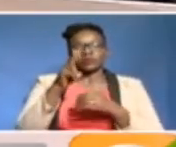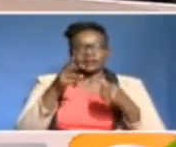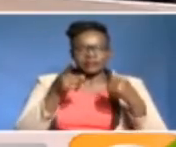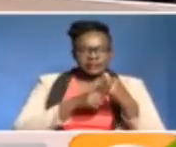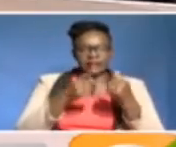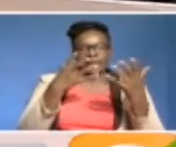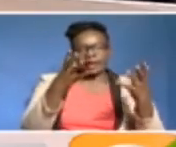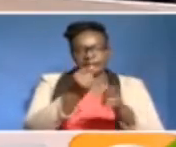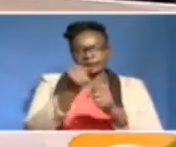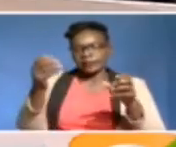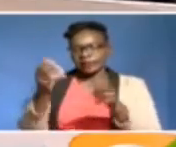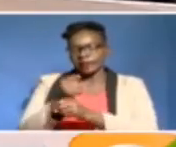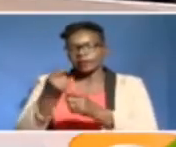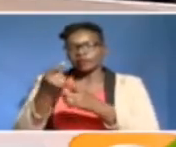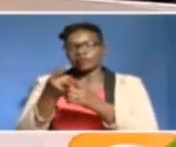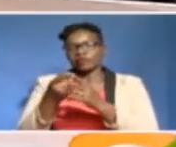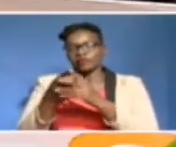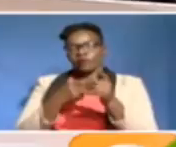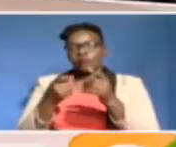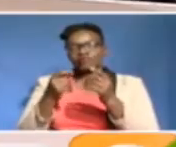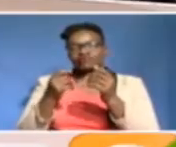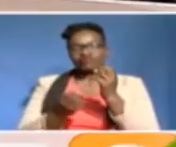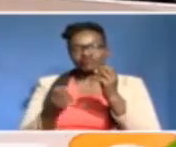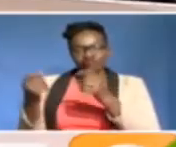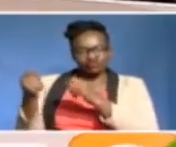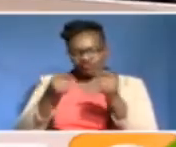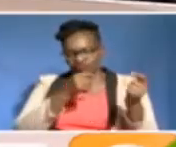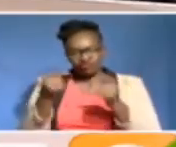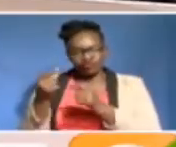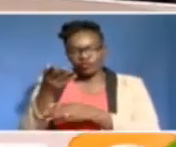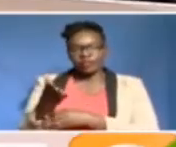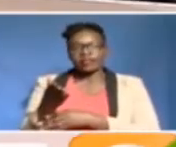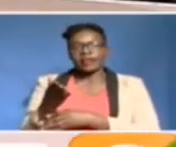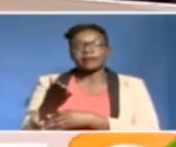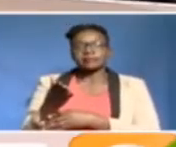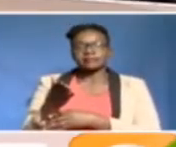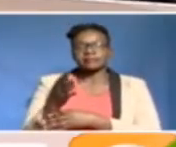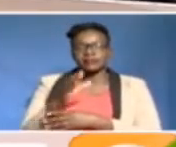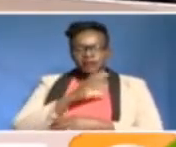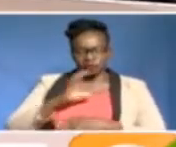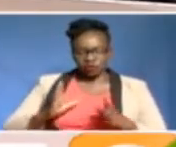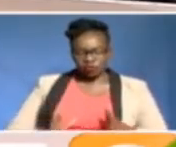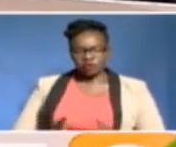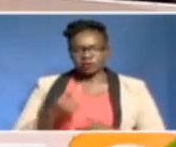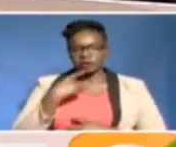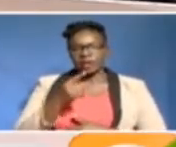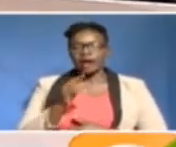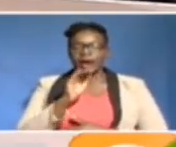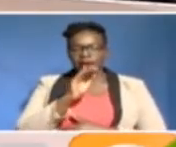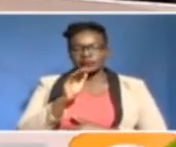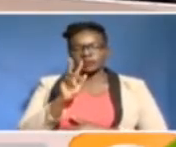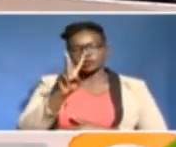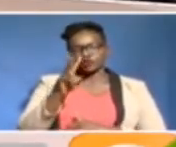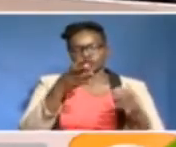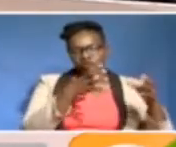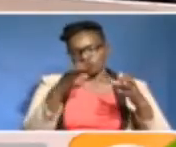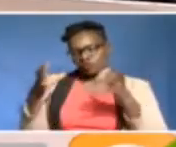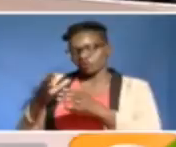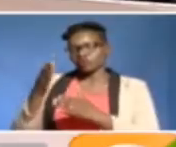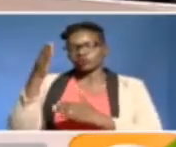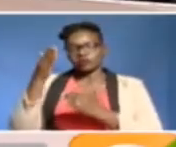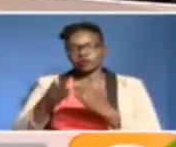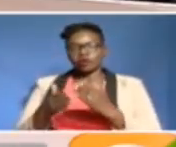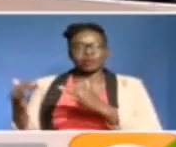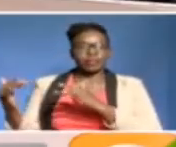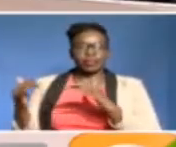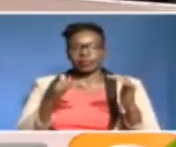hayo, kwa kamishna wa kaunti ya Narok George Natembea akitoa onyo kali kwa jamii hizo mbili kusitisha vita. Mwanahabari wetu Steven Leto